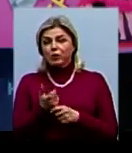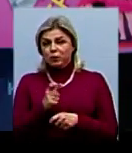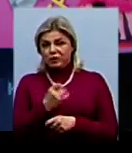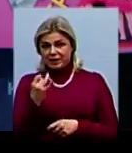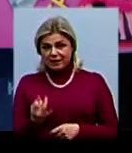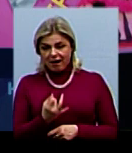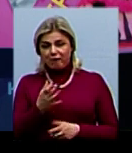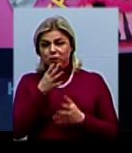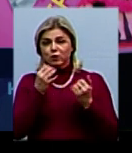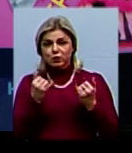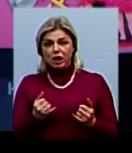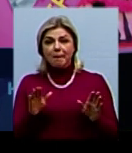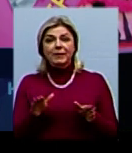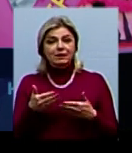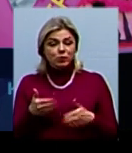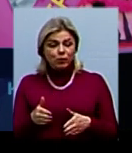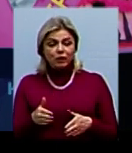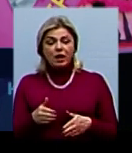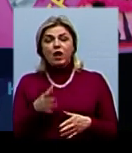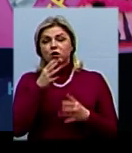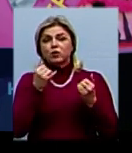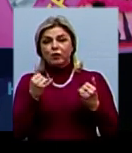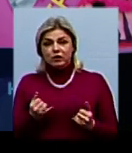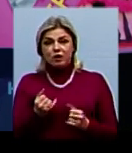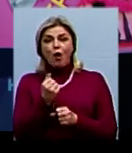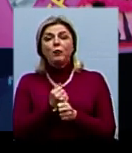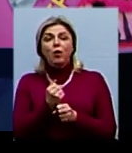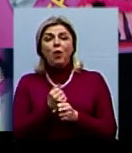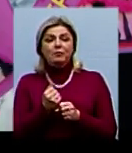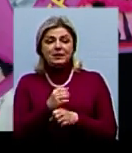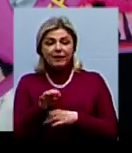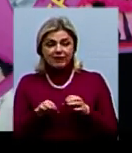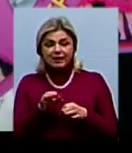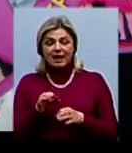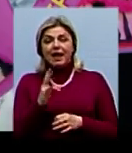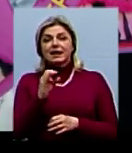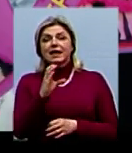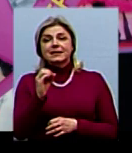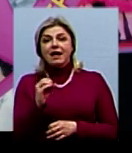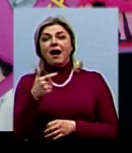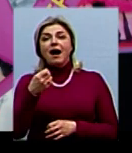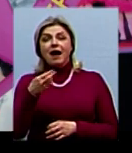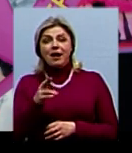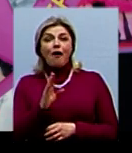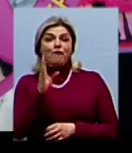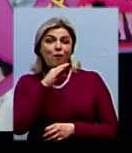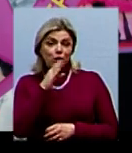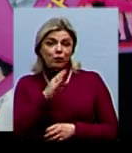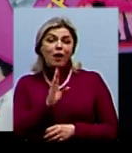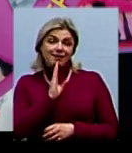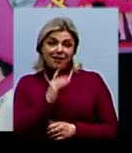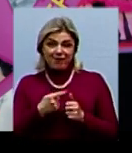цікаву сучасну пісню в сучасній обробці «Неси Галя воду». До речі, мене звати Галя, тому пісня буде про